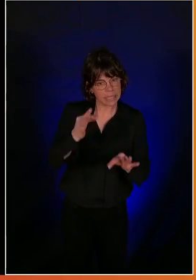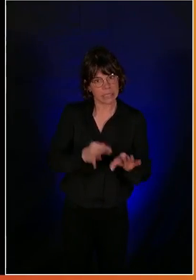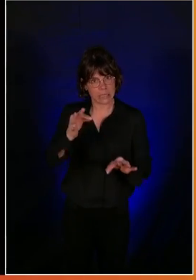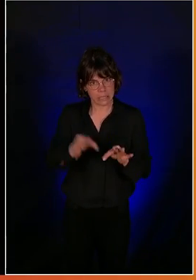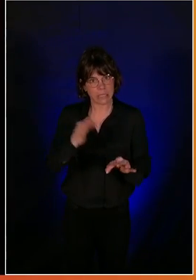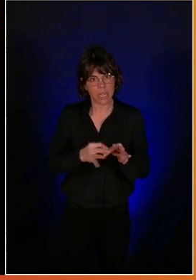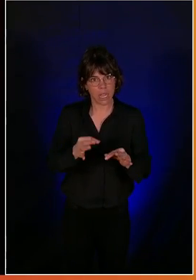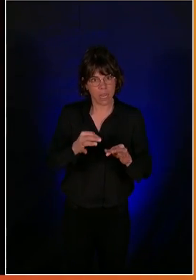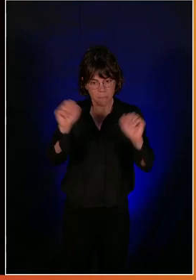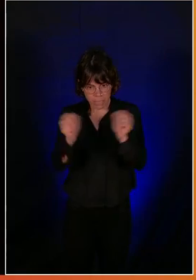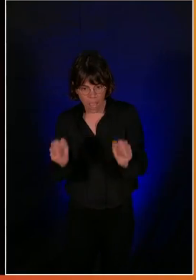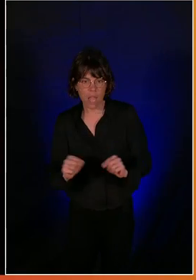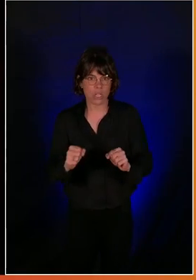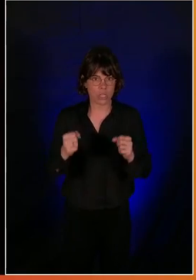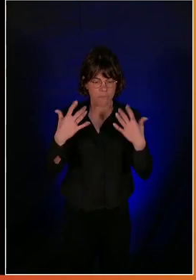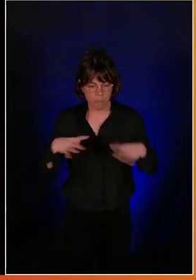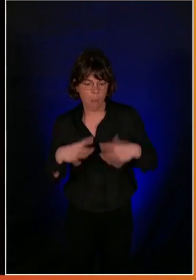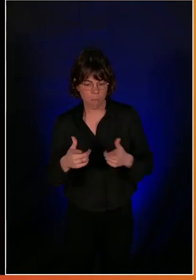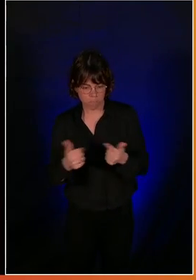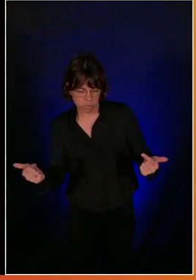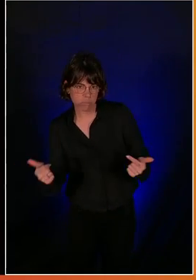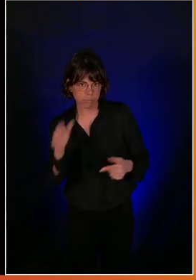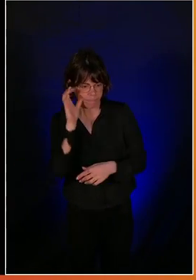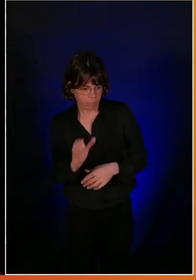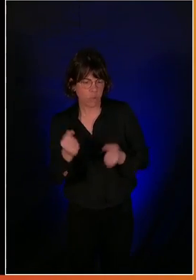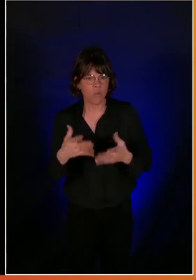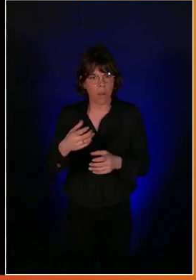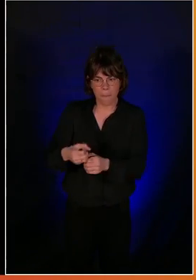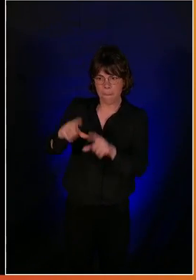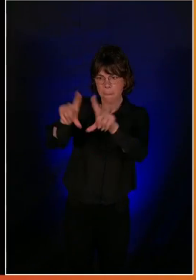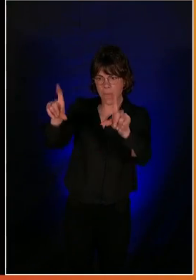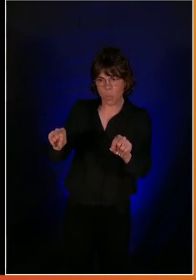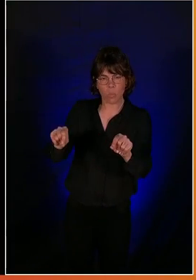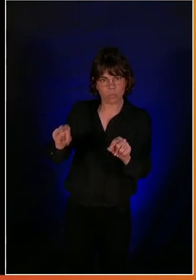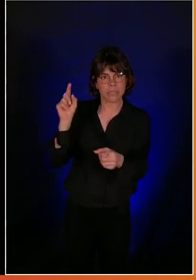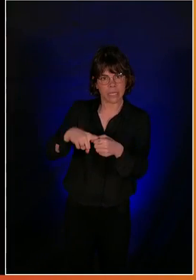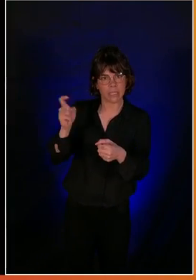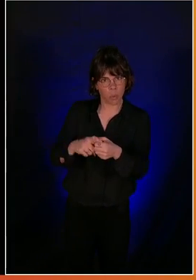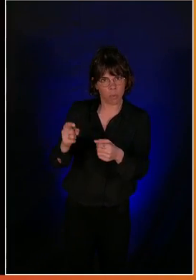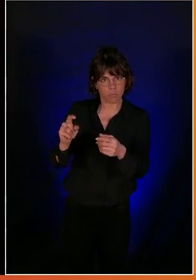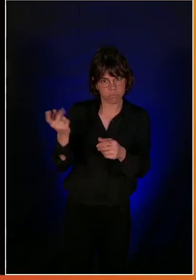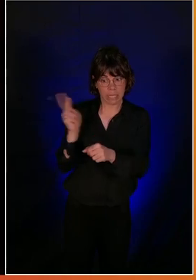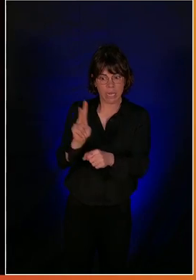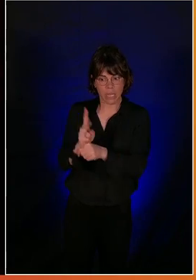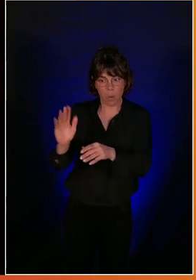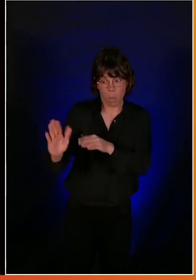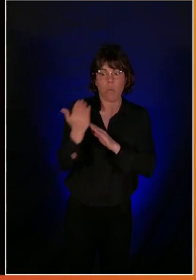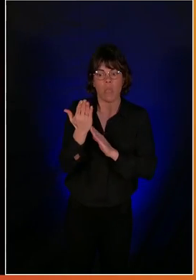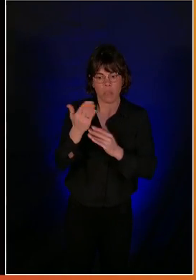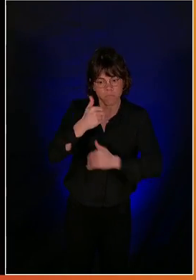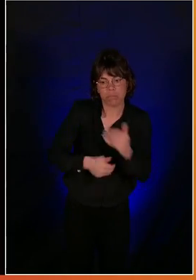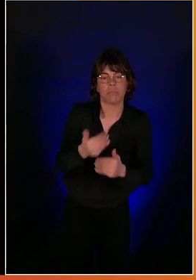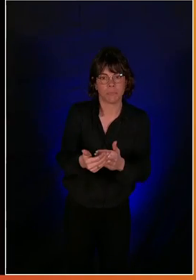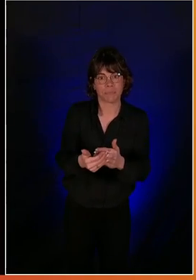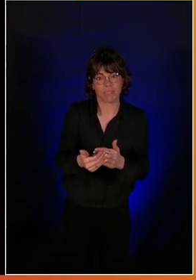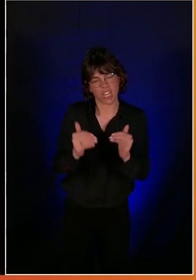cuir blanchisserie régulièrement sur les panneaux syndicaux les délégués CGT ont valorisé les avancées même